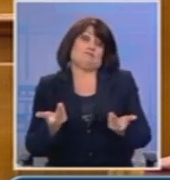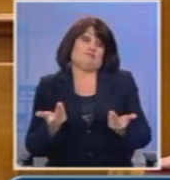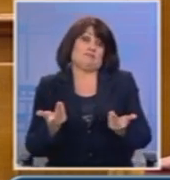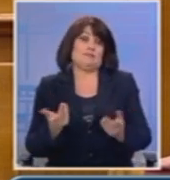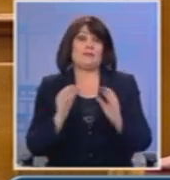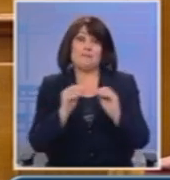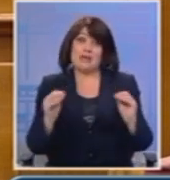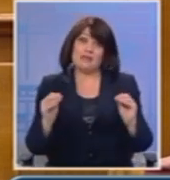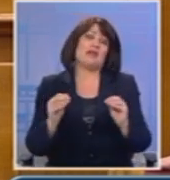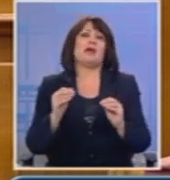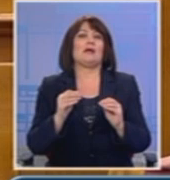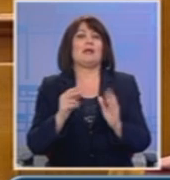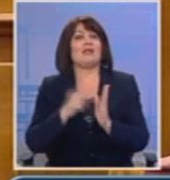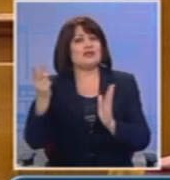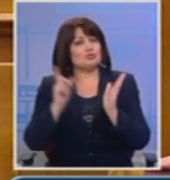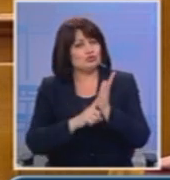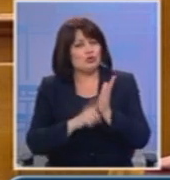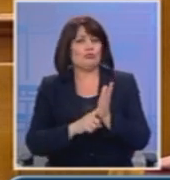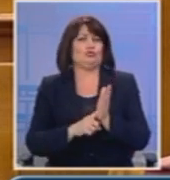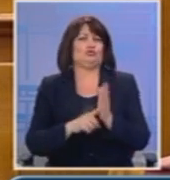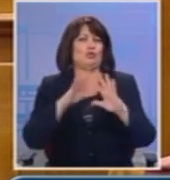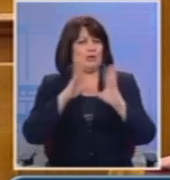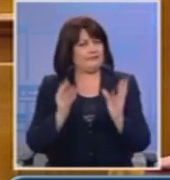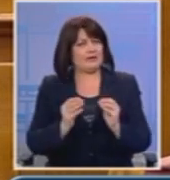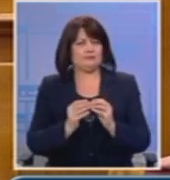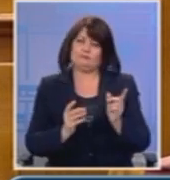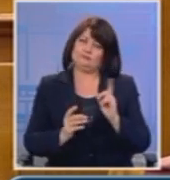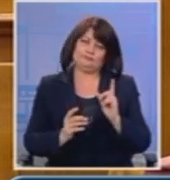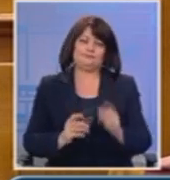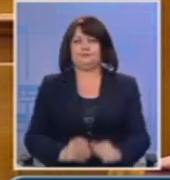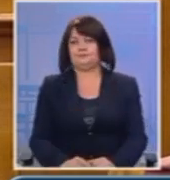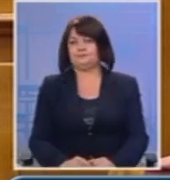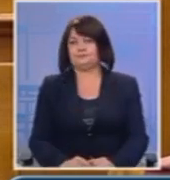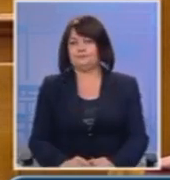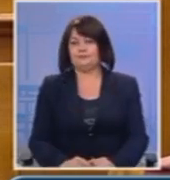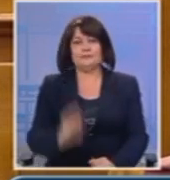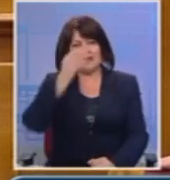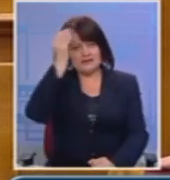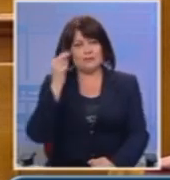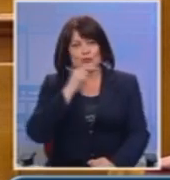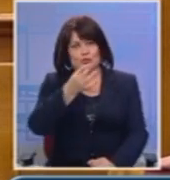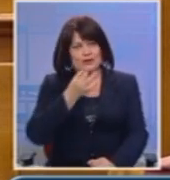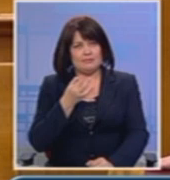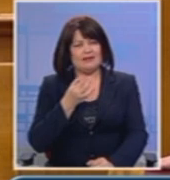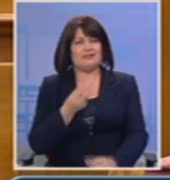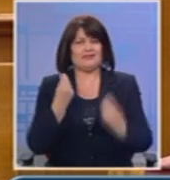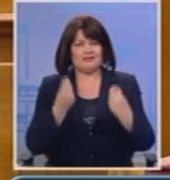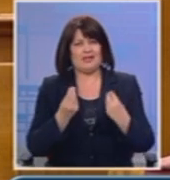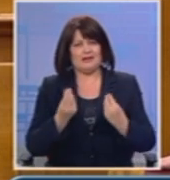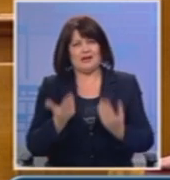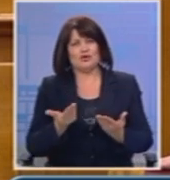στην παιδεία στους θεσμούς έρχεται ο κύριος τσίπρας και λέει μα είναι